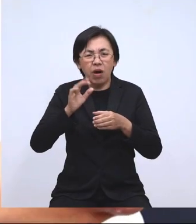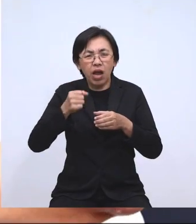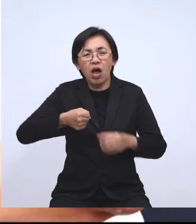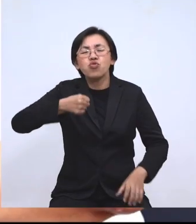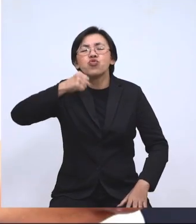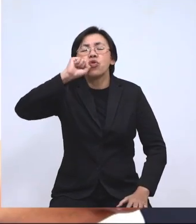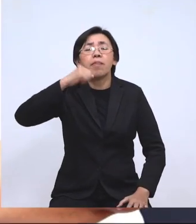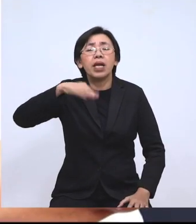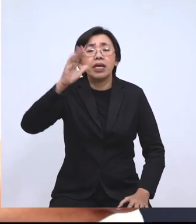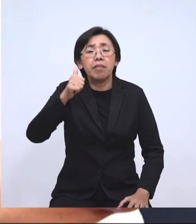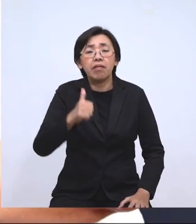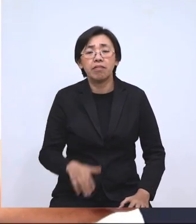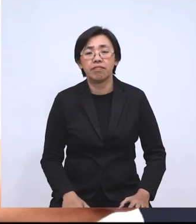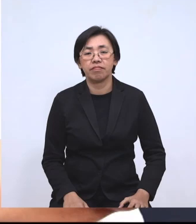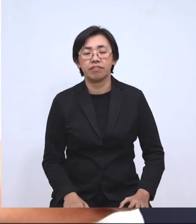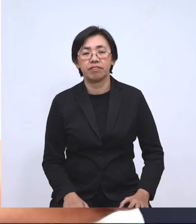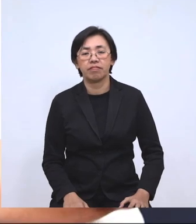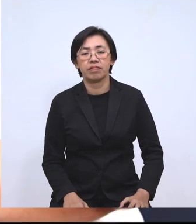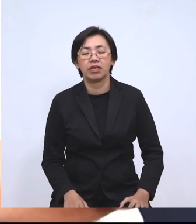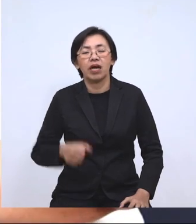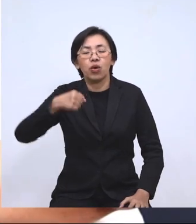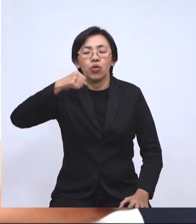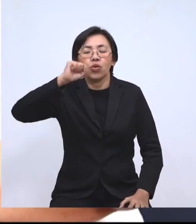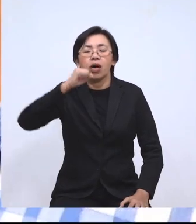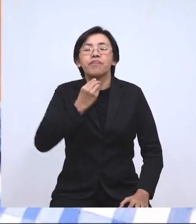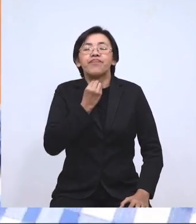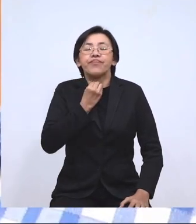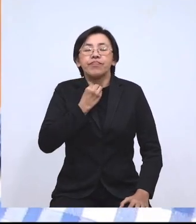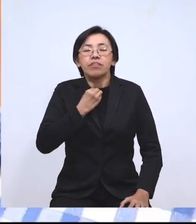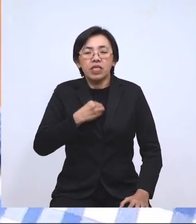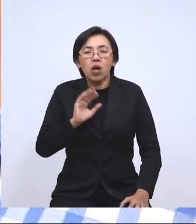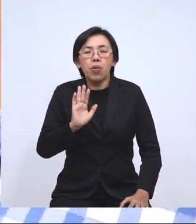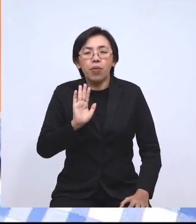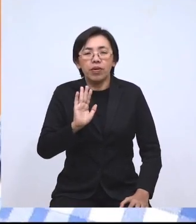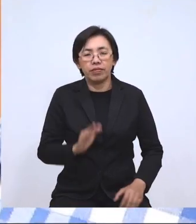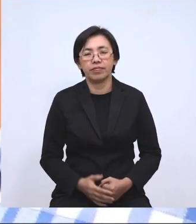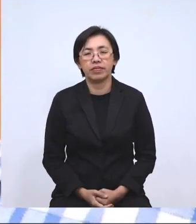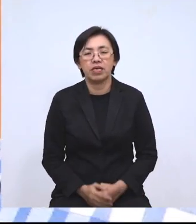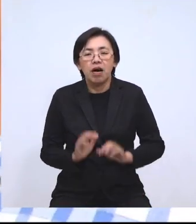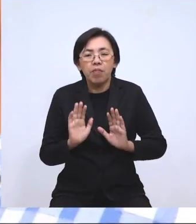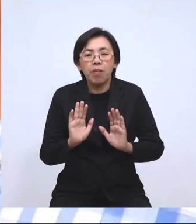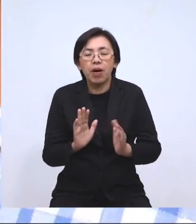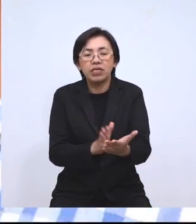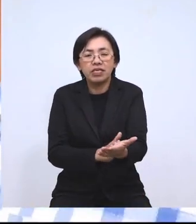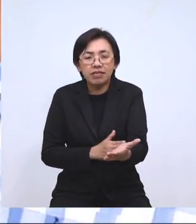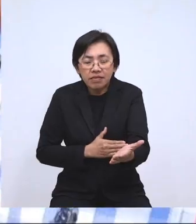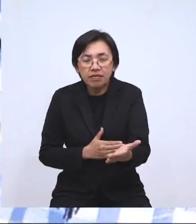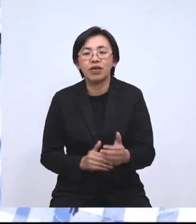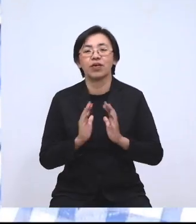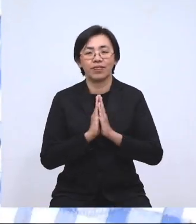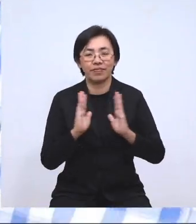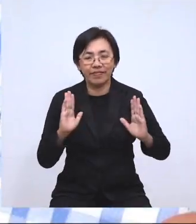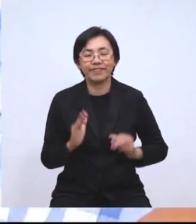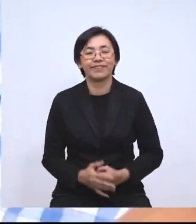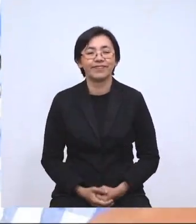ไม่เอาหลอด ครับ ไม่เอาหลอดก็ไม่เอาหลอดครับ ค่อยๆกืนนะครับ ถ้าสวยแบบนี้ขอบคุณครับ